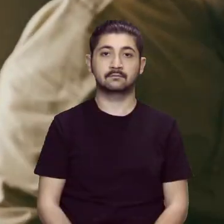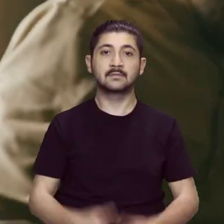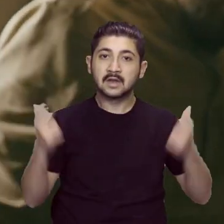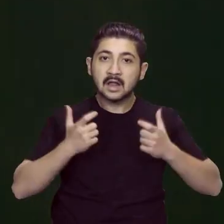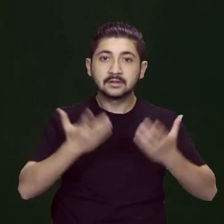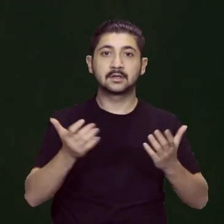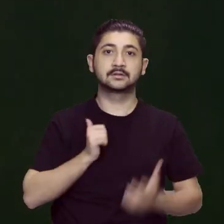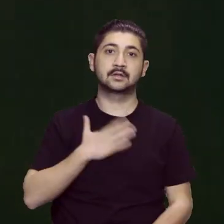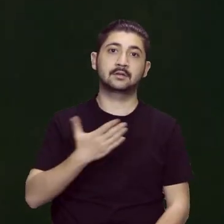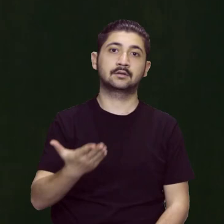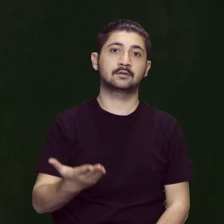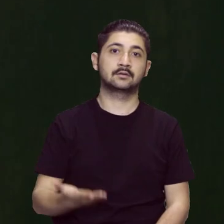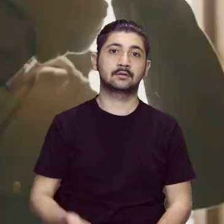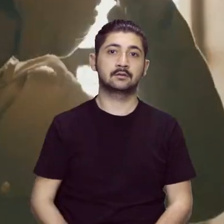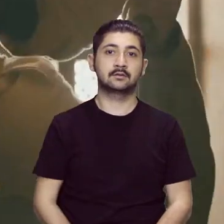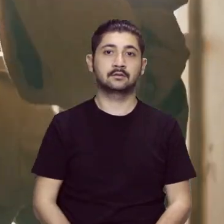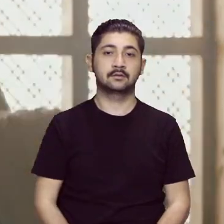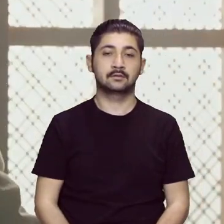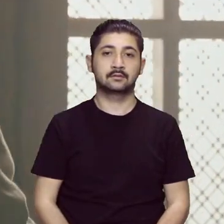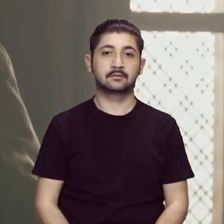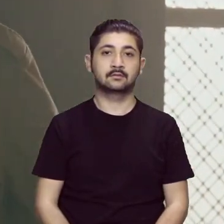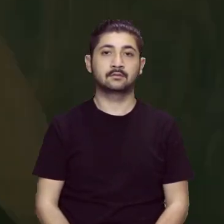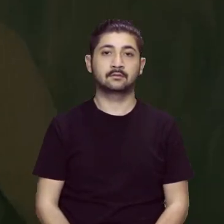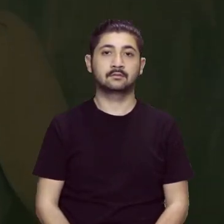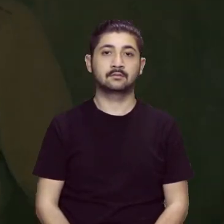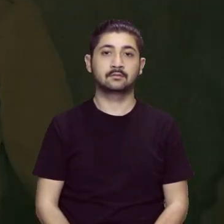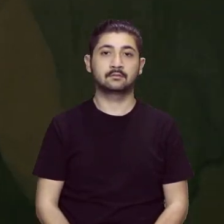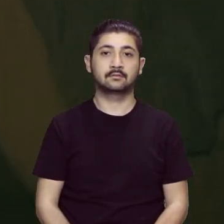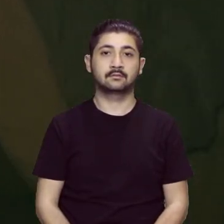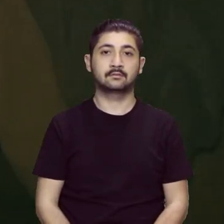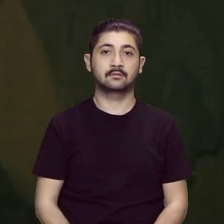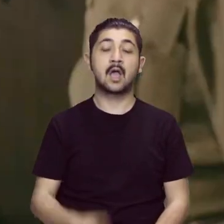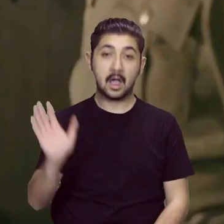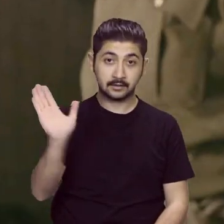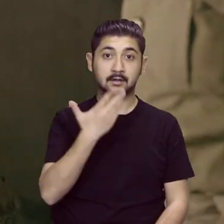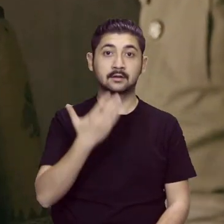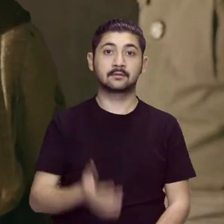Neredesiniz Hasan? Mehmet boyun kırdı. Haydi!